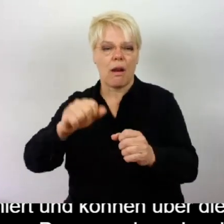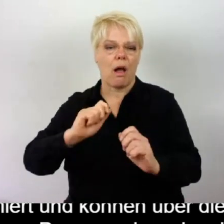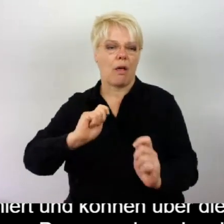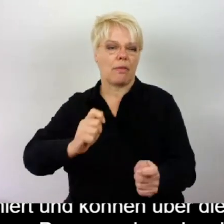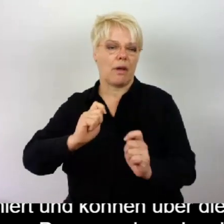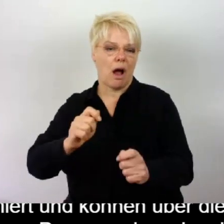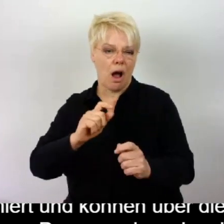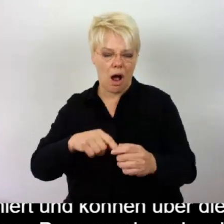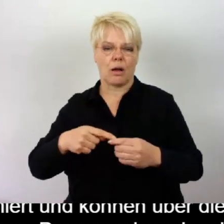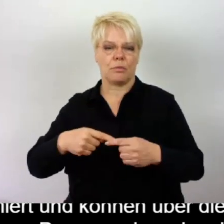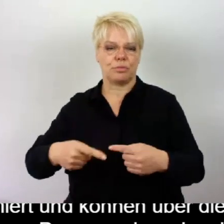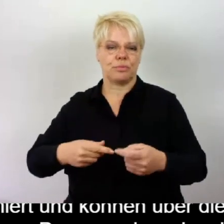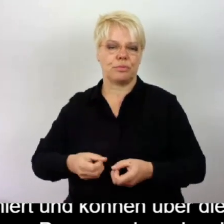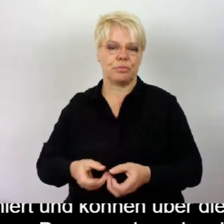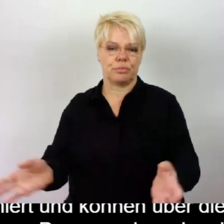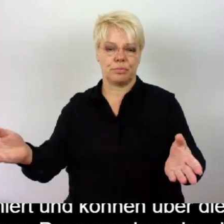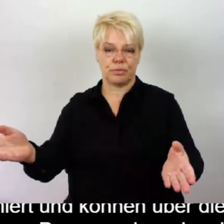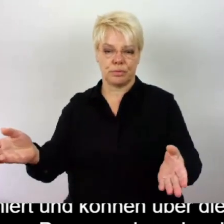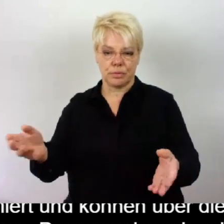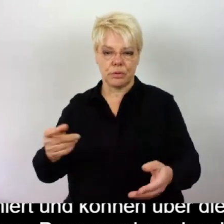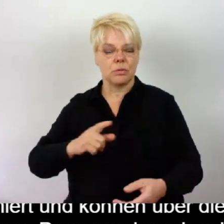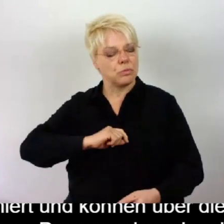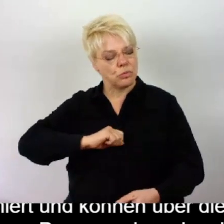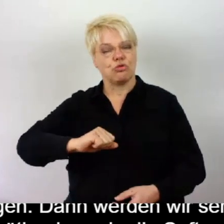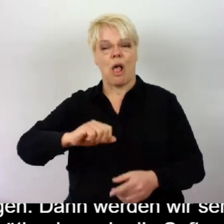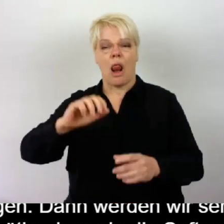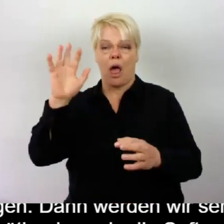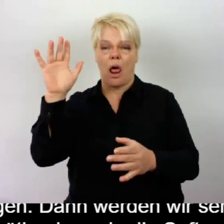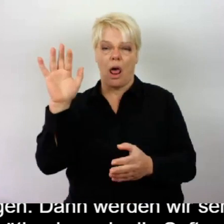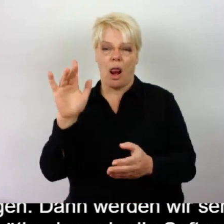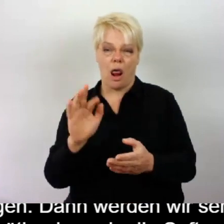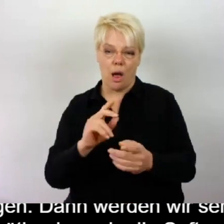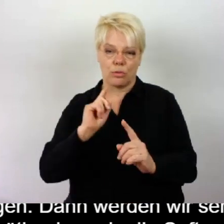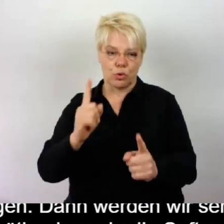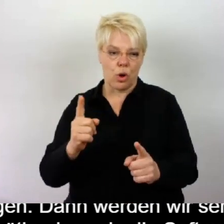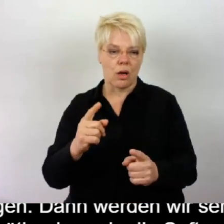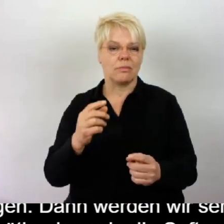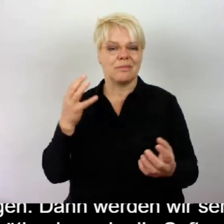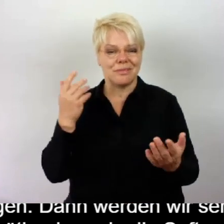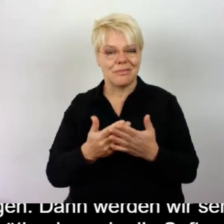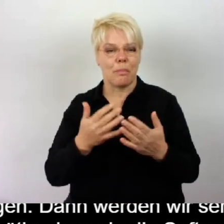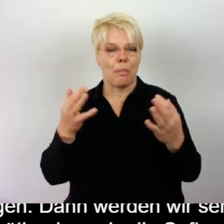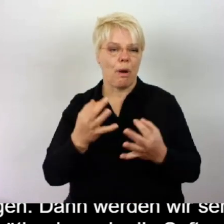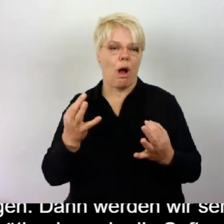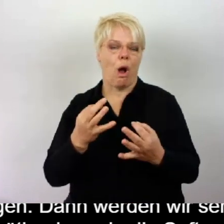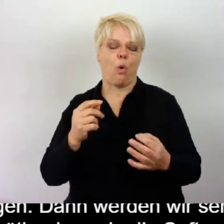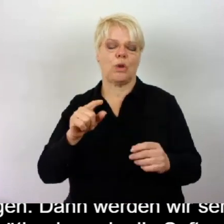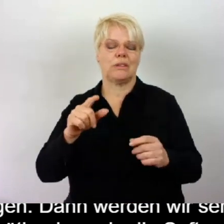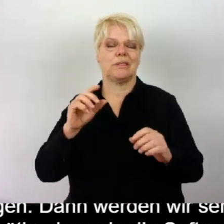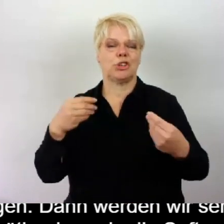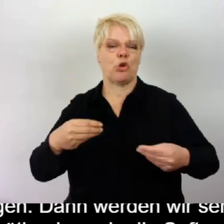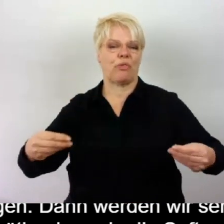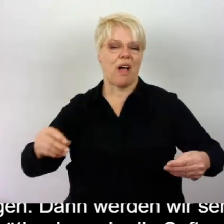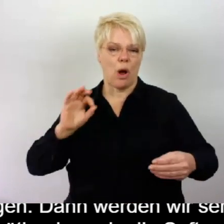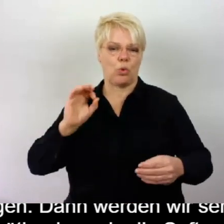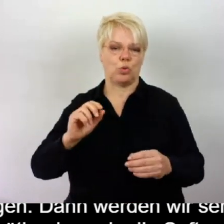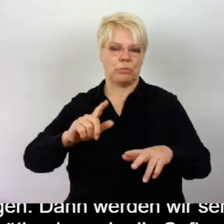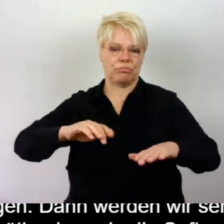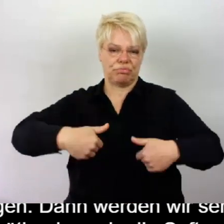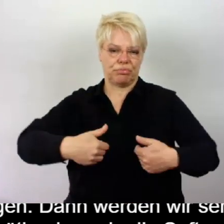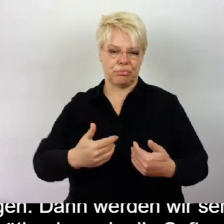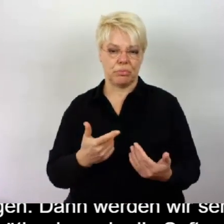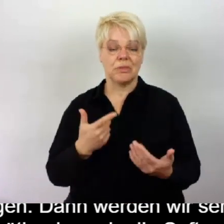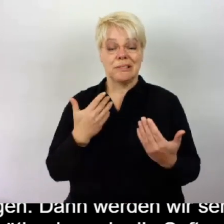darauf hingewiesen, dass hier Künstlerinnen und Künstler mit betroffen sind. Soforthilfe Corona 9 bis 50.000.